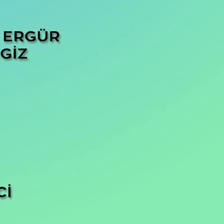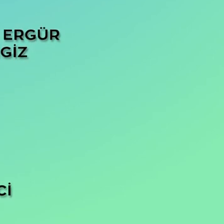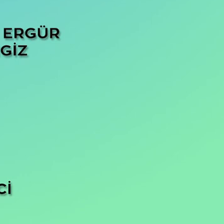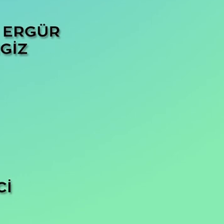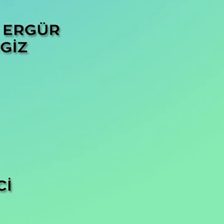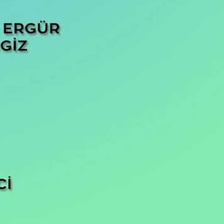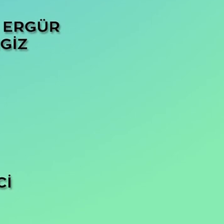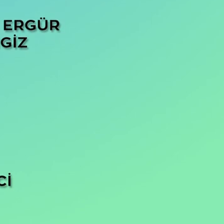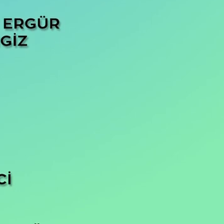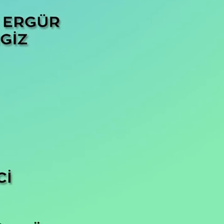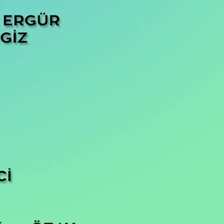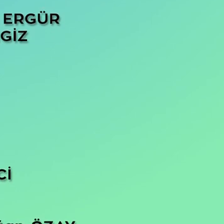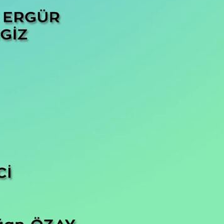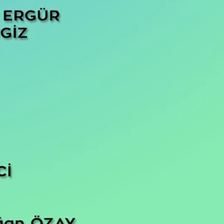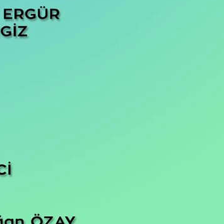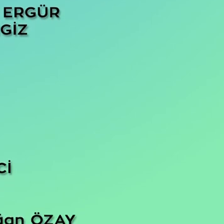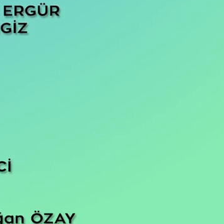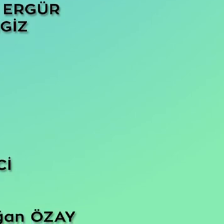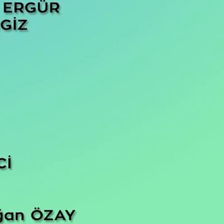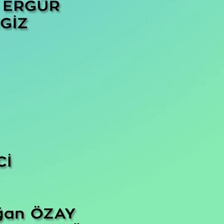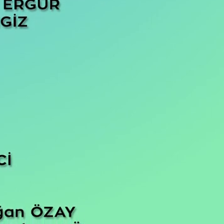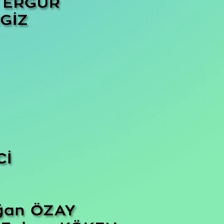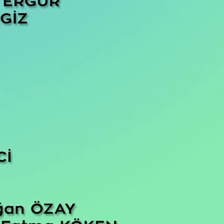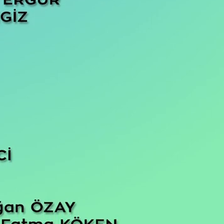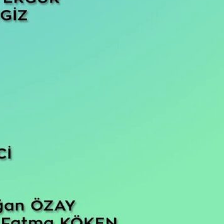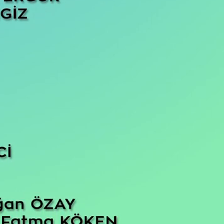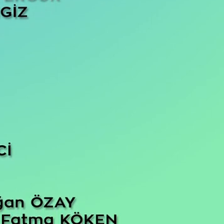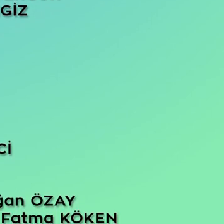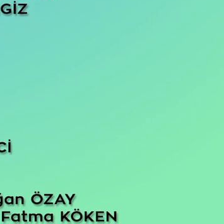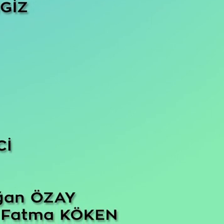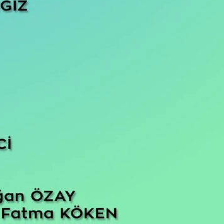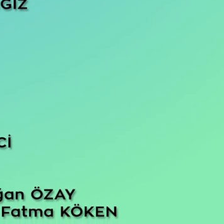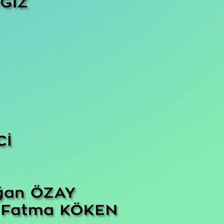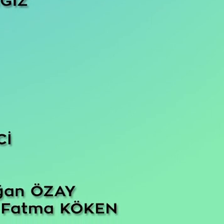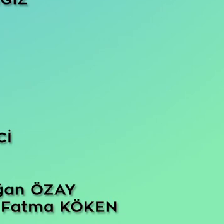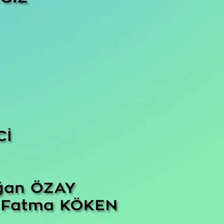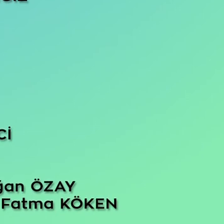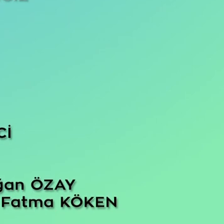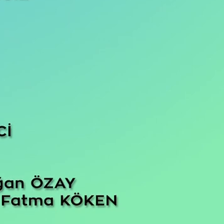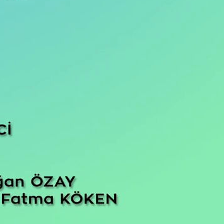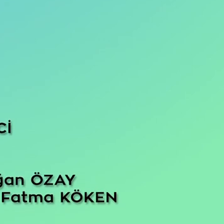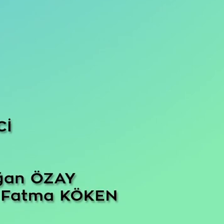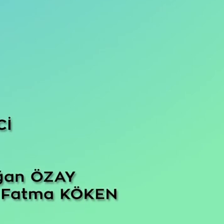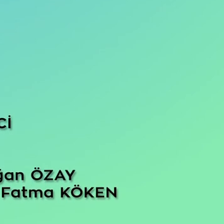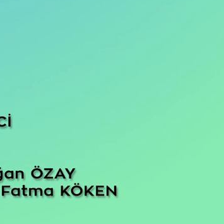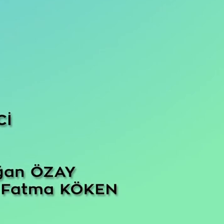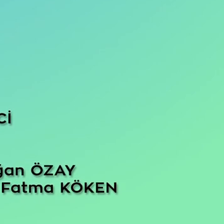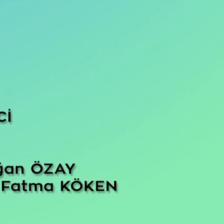Nine, Ayşegül Şenal, Dede, Muttalip Söylemez, Veysel